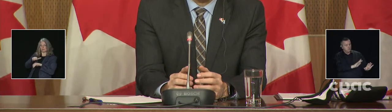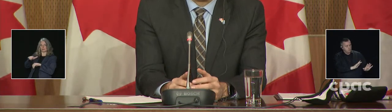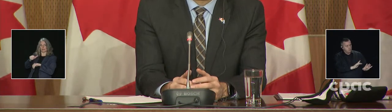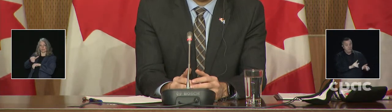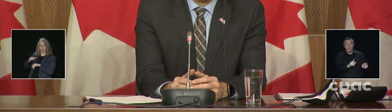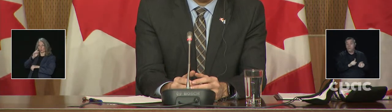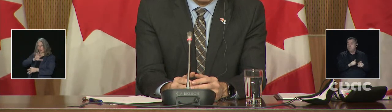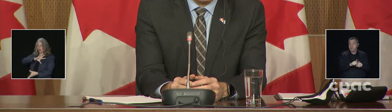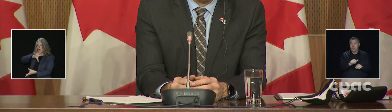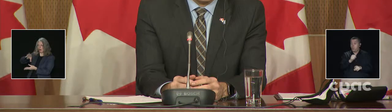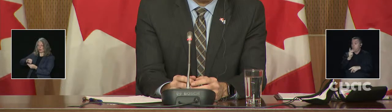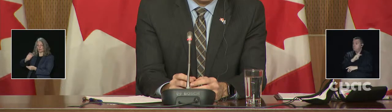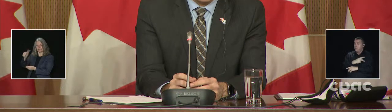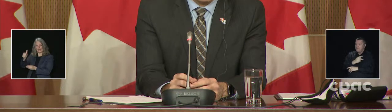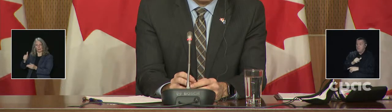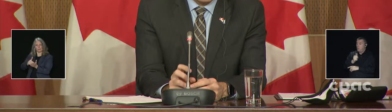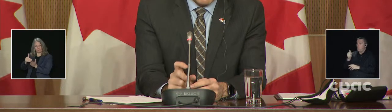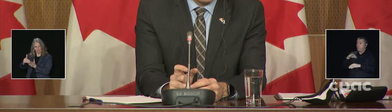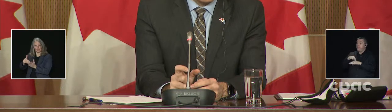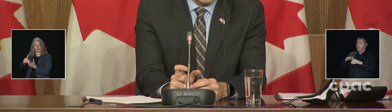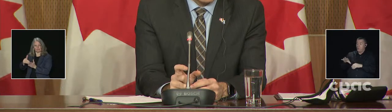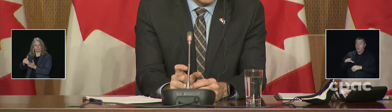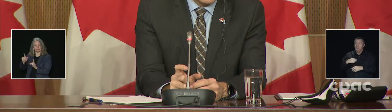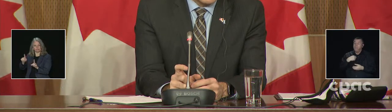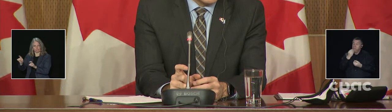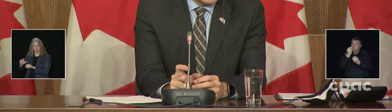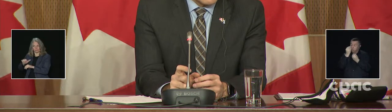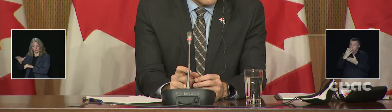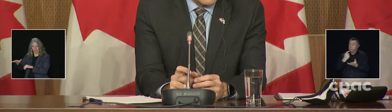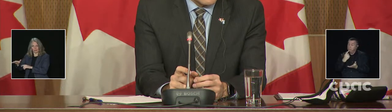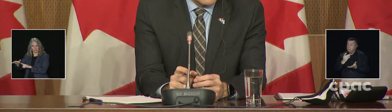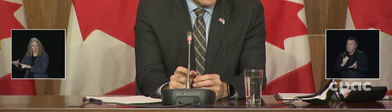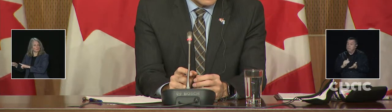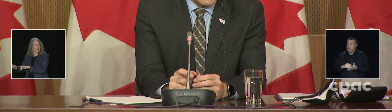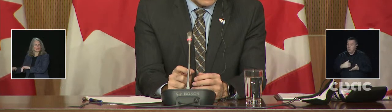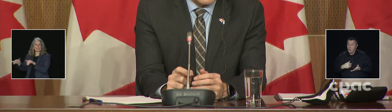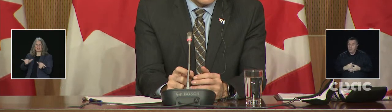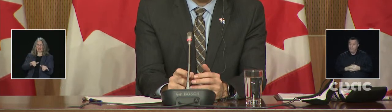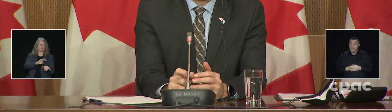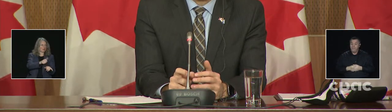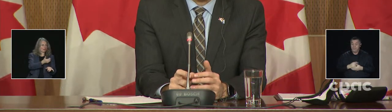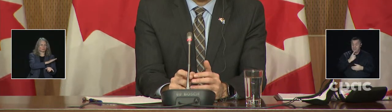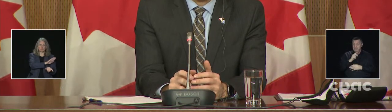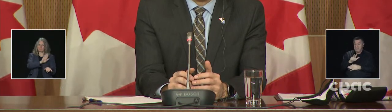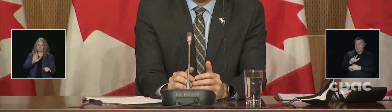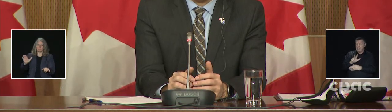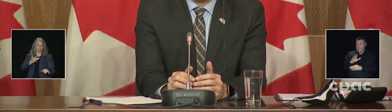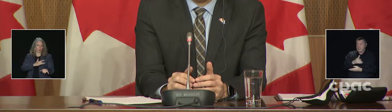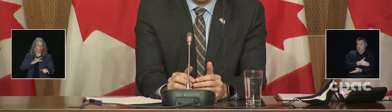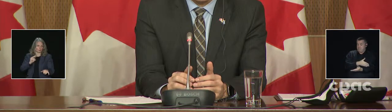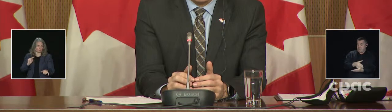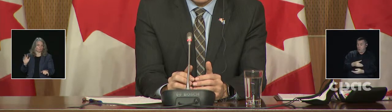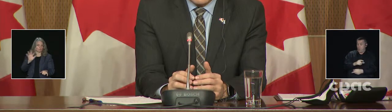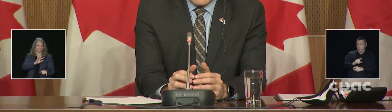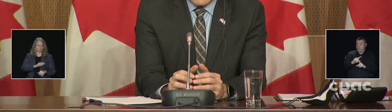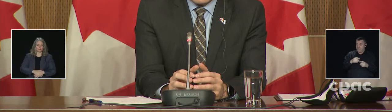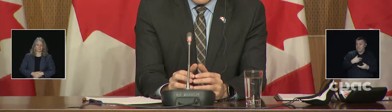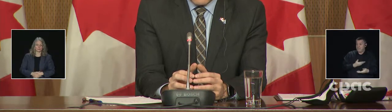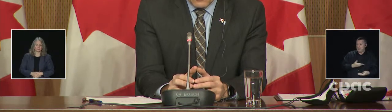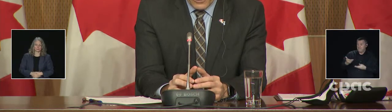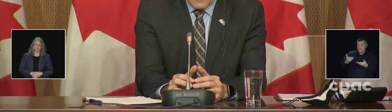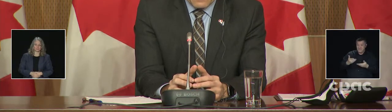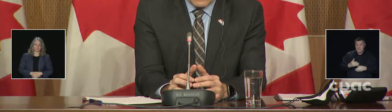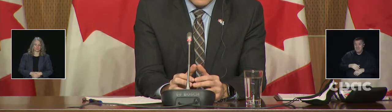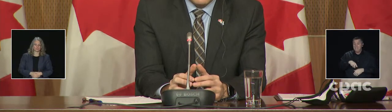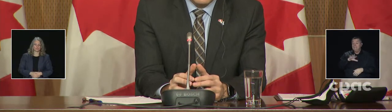même chose pour les autres provinces et les autres territoires. Et je rappelle encore que ces 35 millions de tests qu'on est en train de livrer, c'est